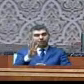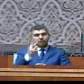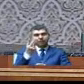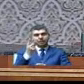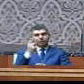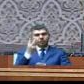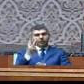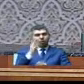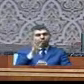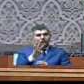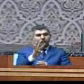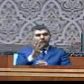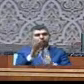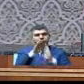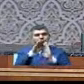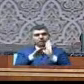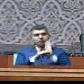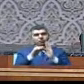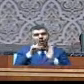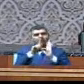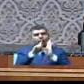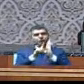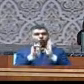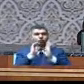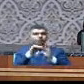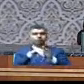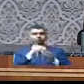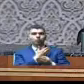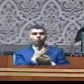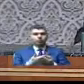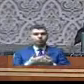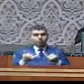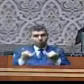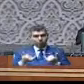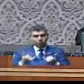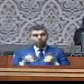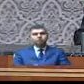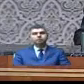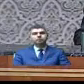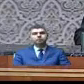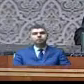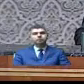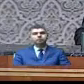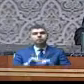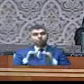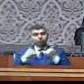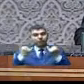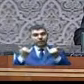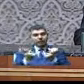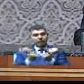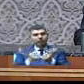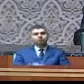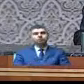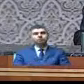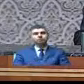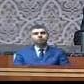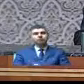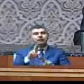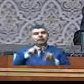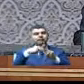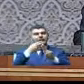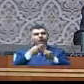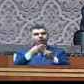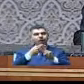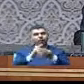241-242 من النظام الداخلي لمجلس المستشارين، يخصص المجلس هذه الجلسة لتقديم الأجوبة على